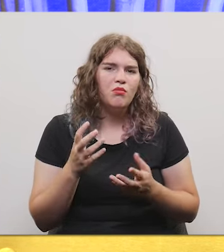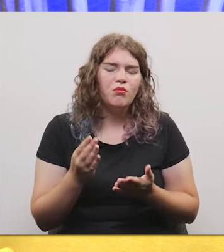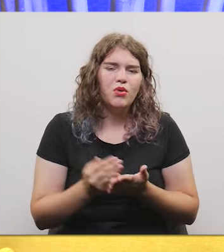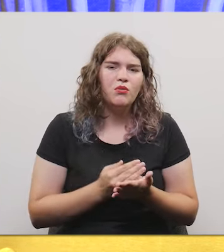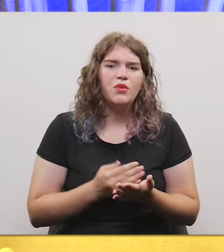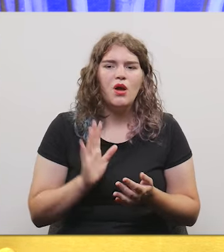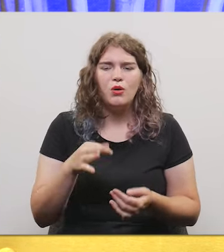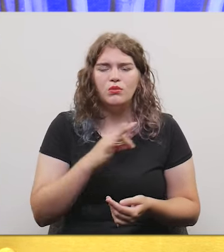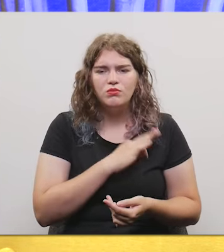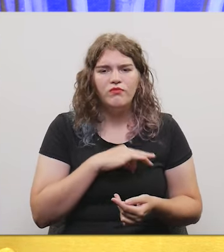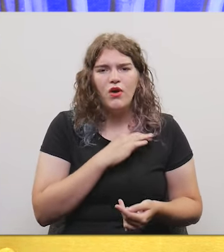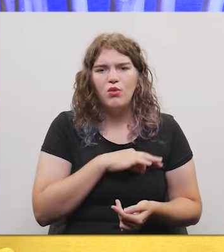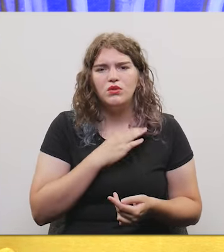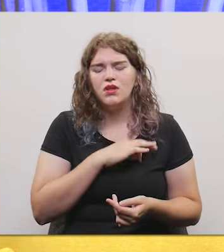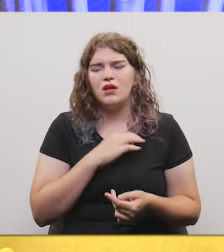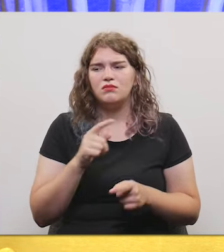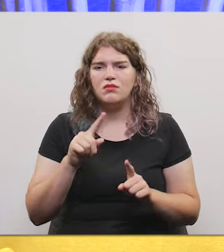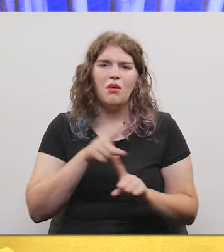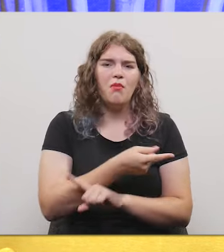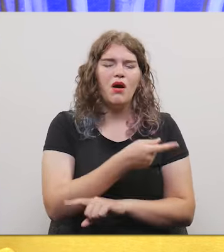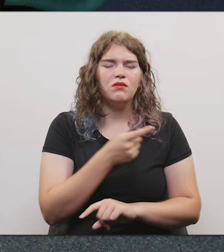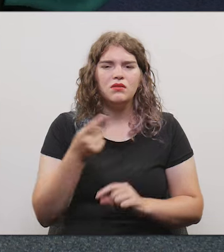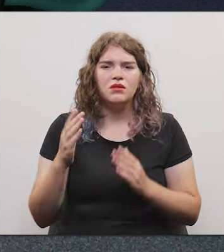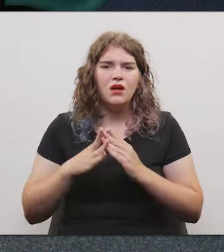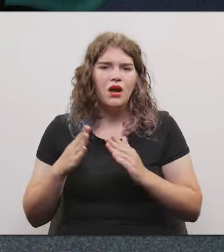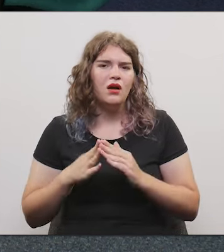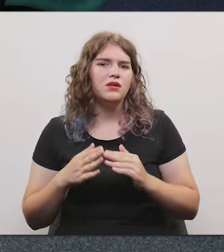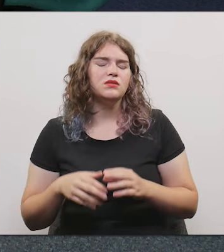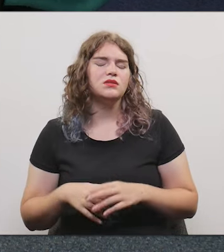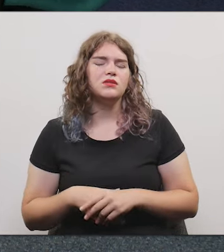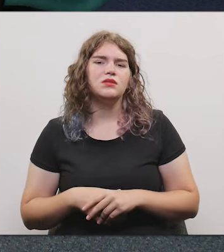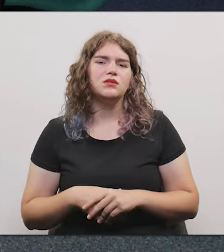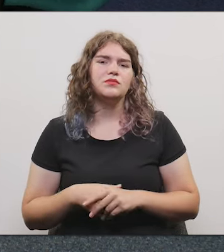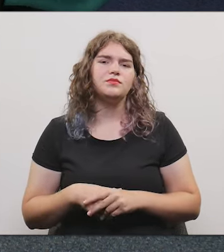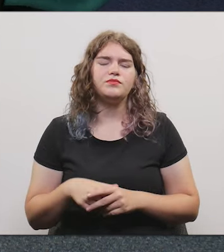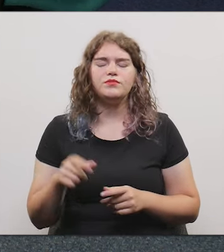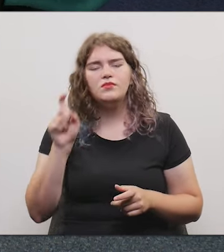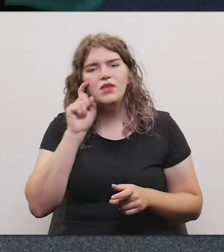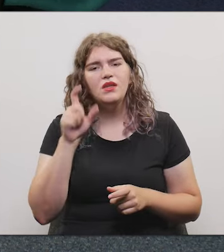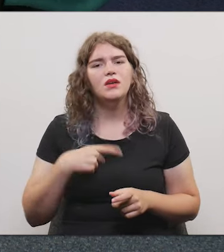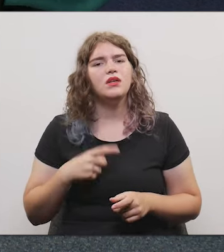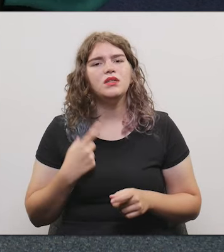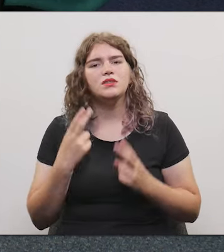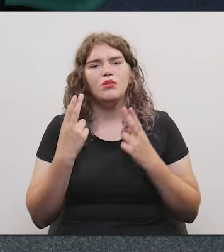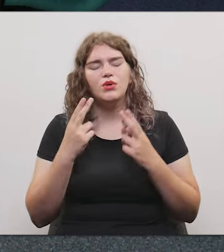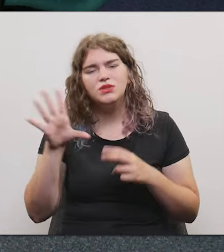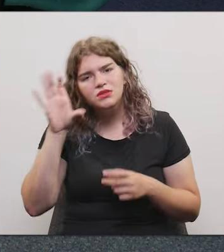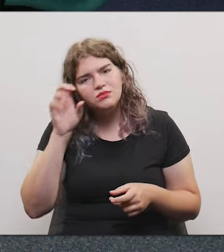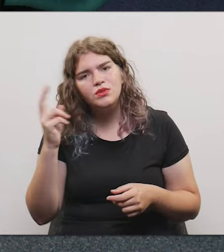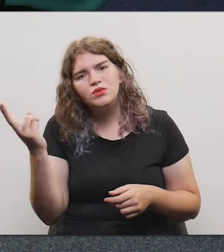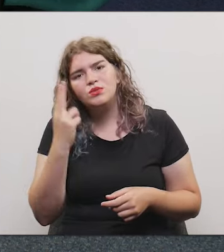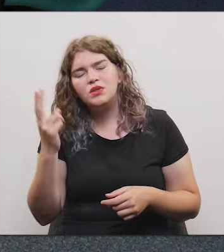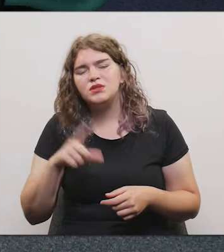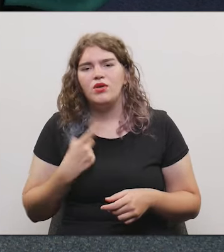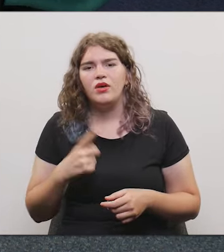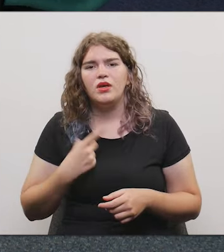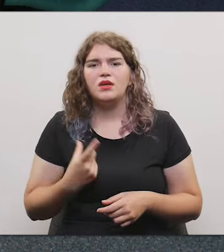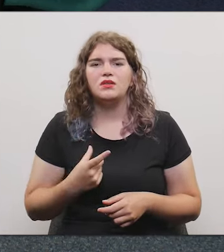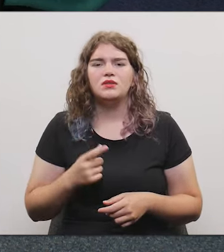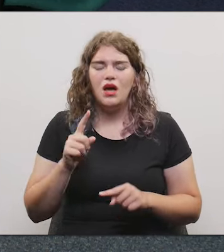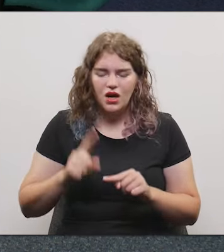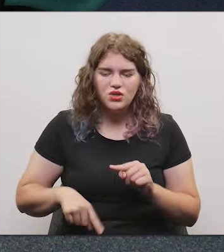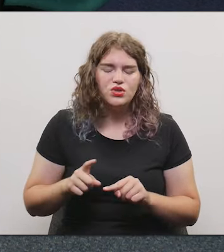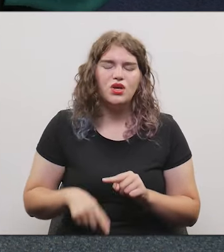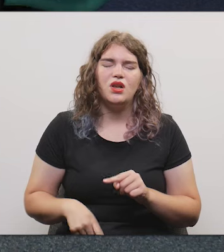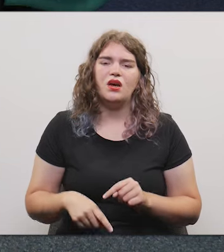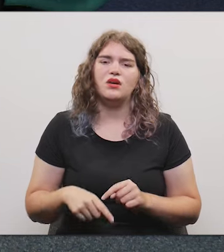Unii poate sunt studenți și sunt departe de casă și cred că e important să-și aducă aminte că Dumnezeu